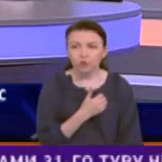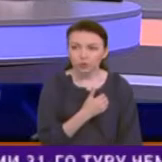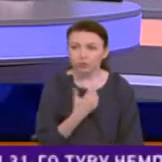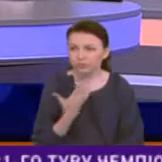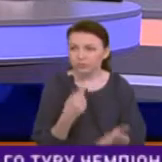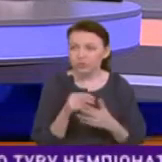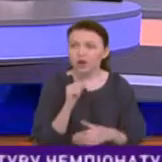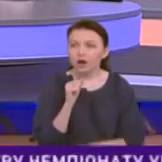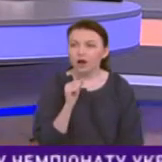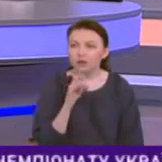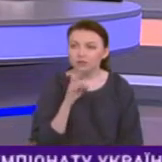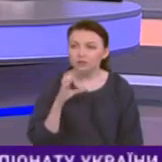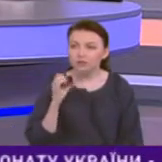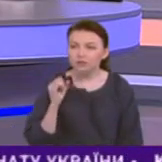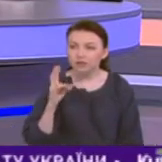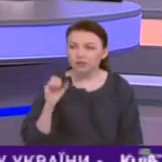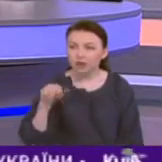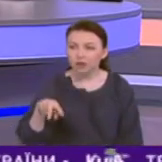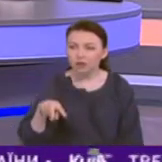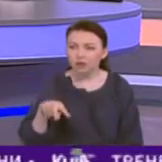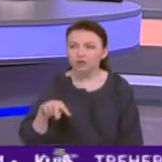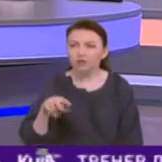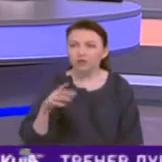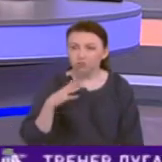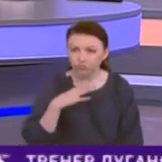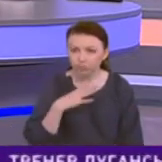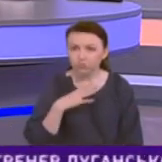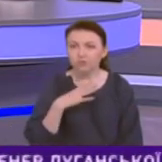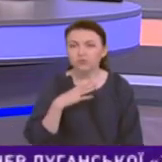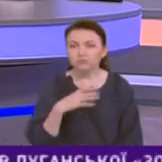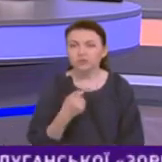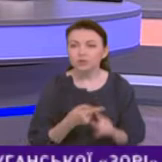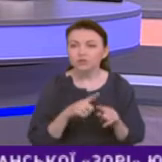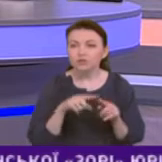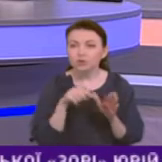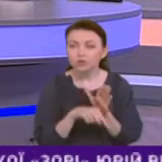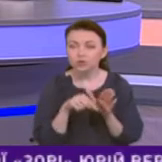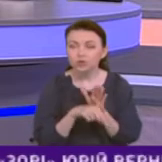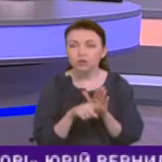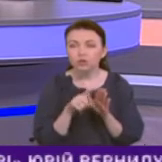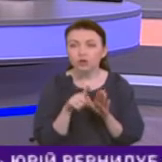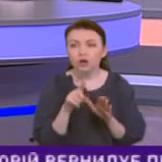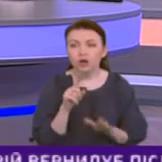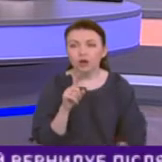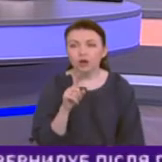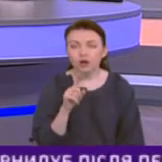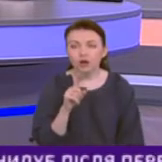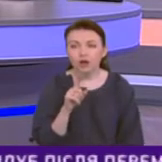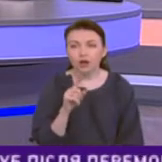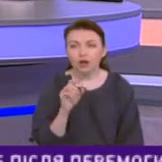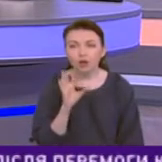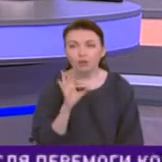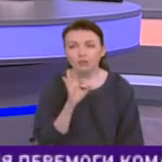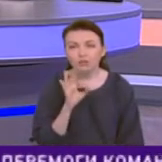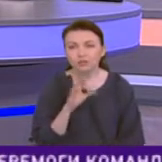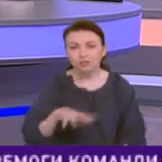на Арсеналі. От, будь ласка. Так, ці книжки були на Арсеналі. Це означає, що не Олександр Драбінка своїм коштом зробив